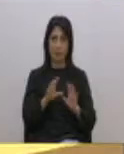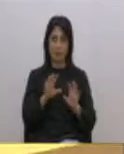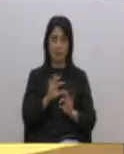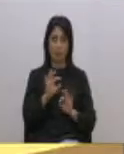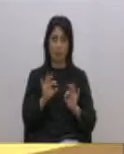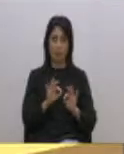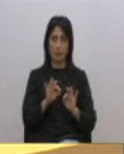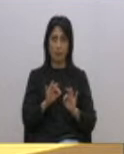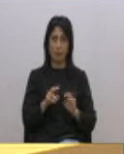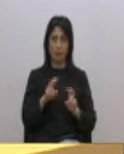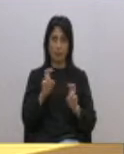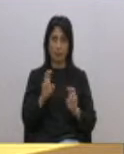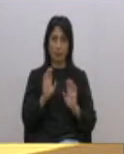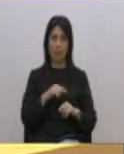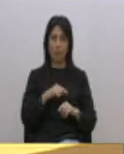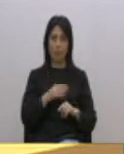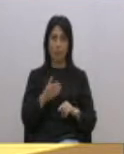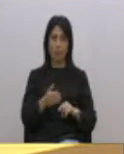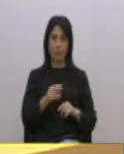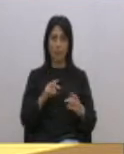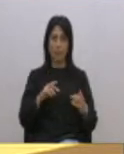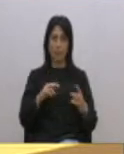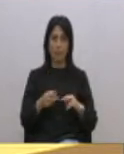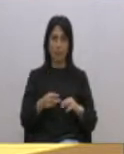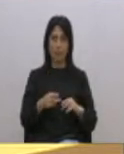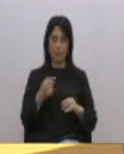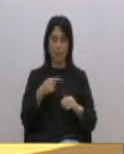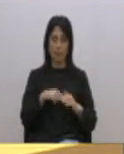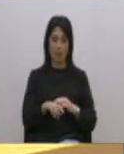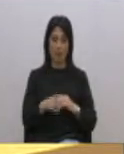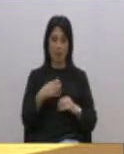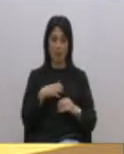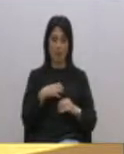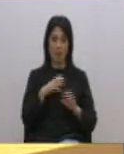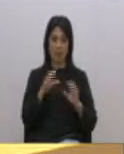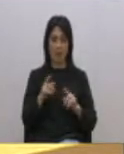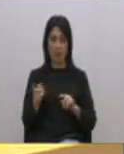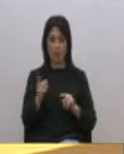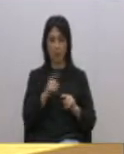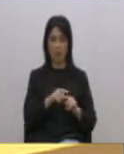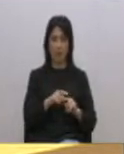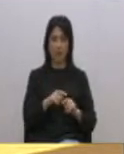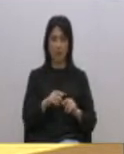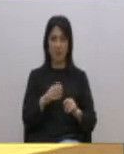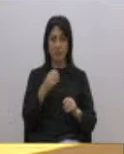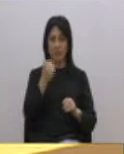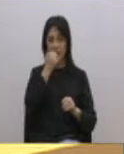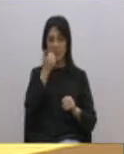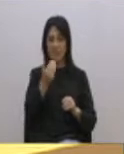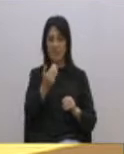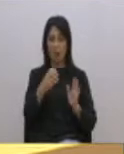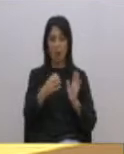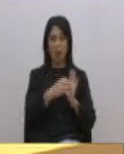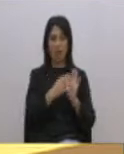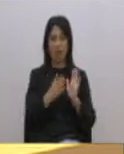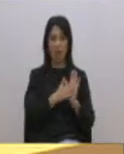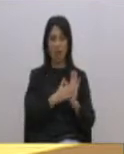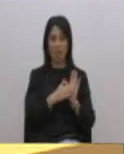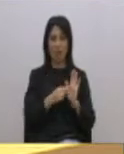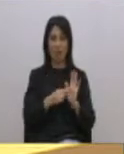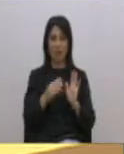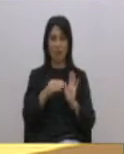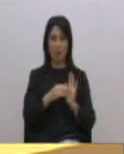პროექტი გულისხმობს მხოლოდ და მხოლოდ ტექნიკურ ცვლილებას გამომდინარე ძირითადი კანონიდან, სასაქონლო ნიშნების შესახებ კანონში